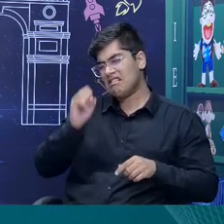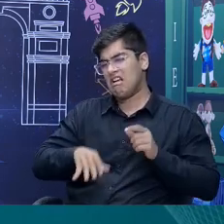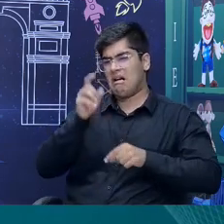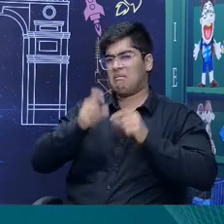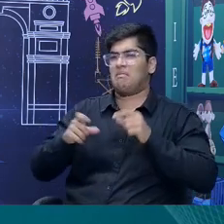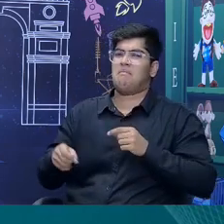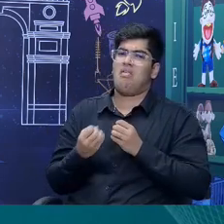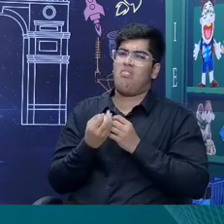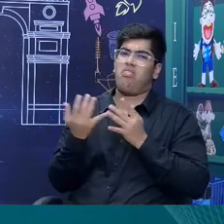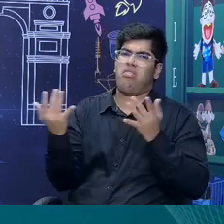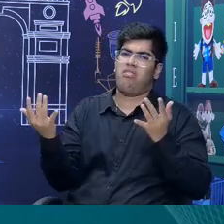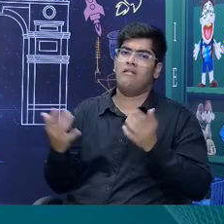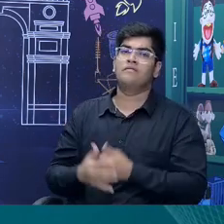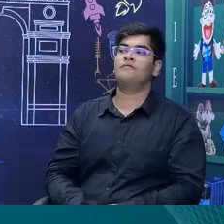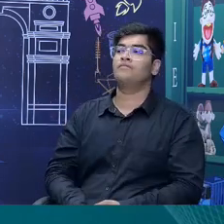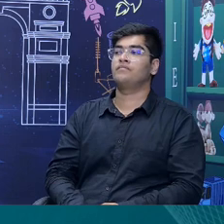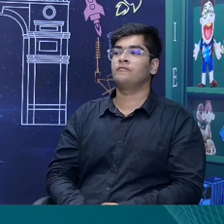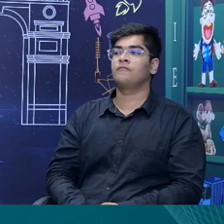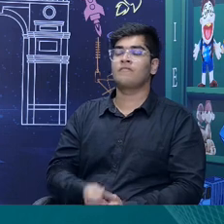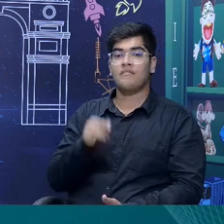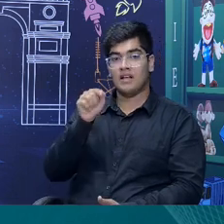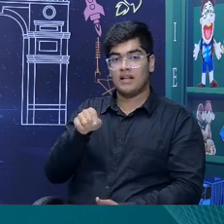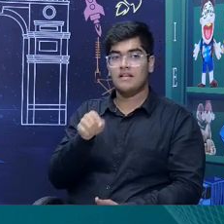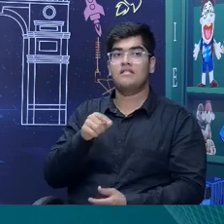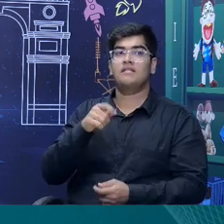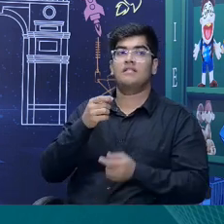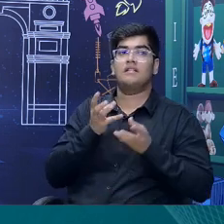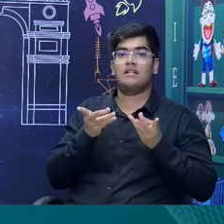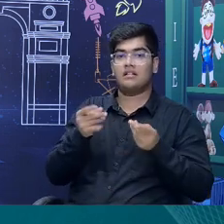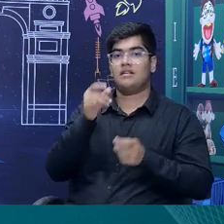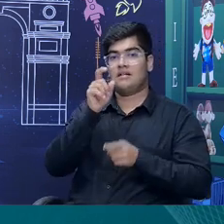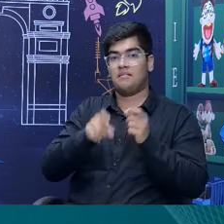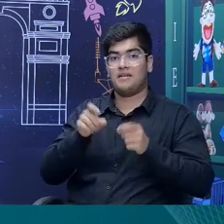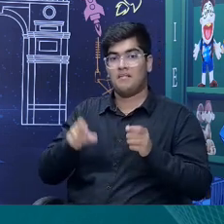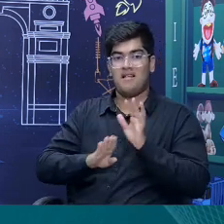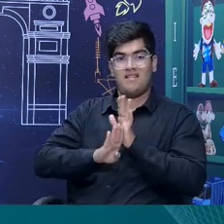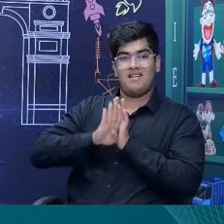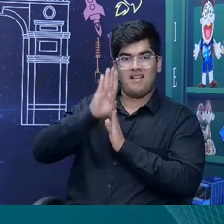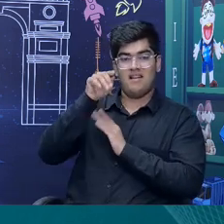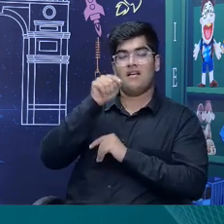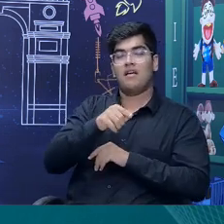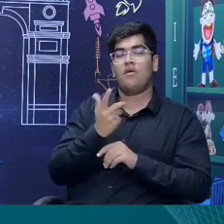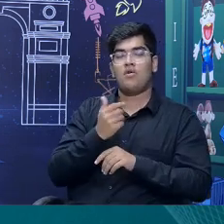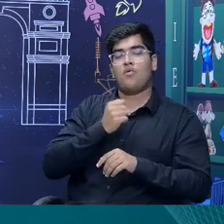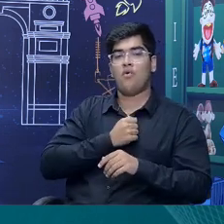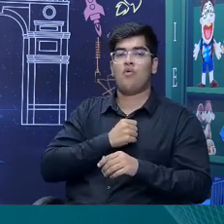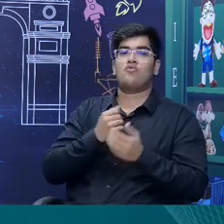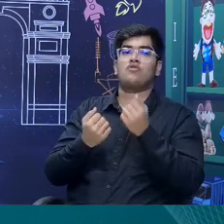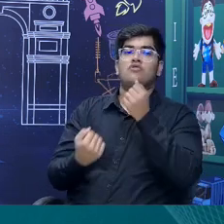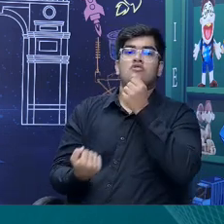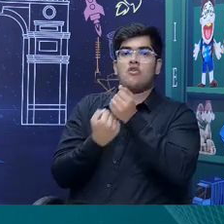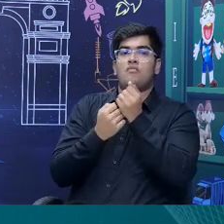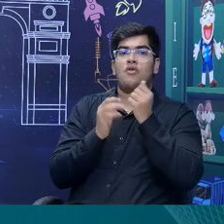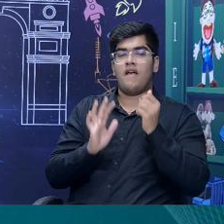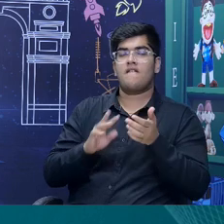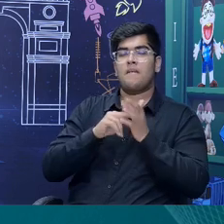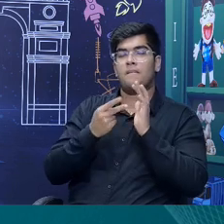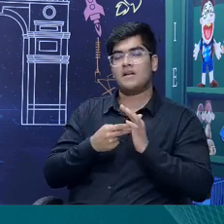और दिस राइजिंग पापुलेशन इस सपोर्टिंग एन डेमोग्राफिक डिविडेंड डेट मेंस वे बिल